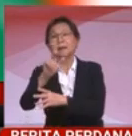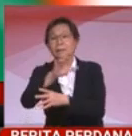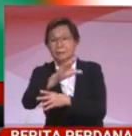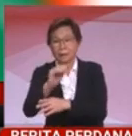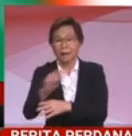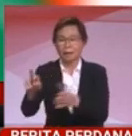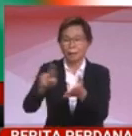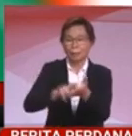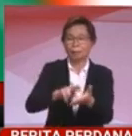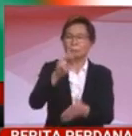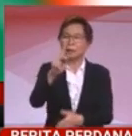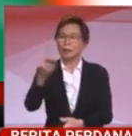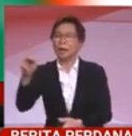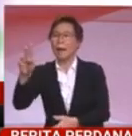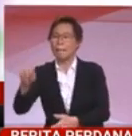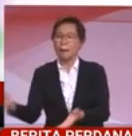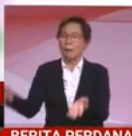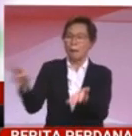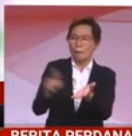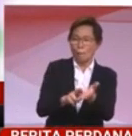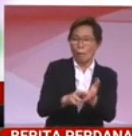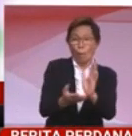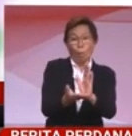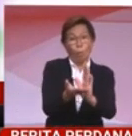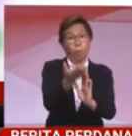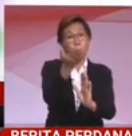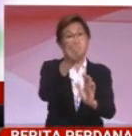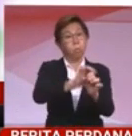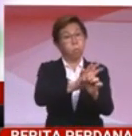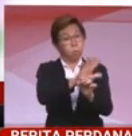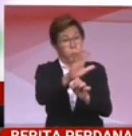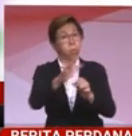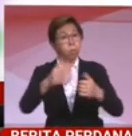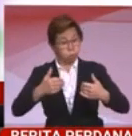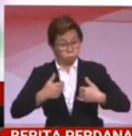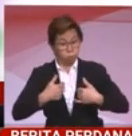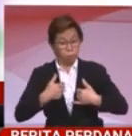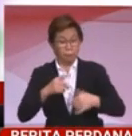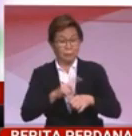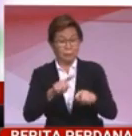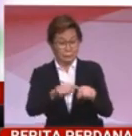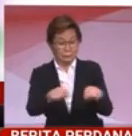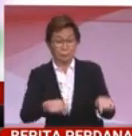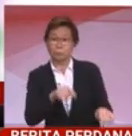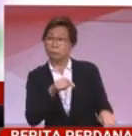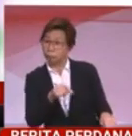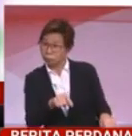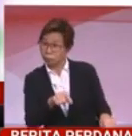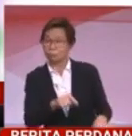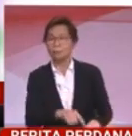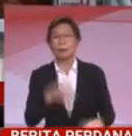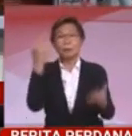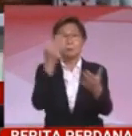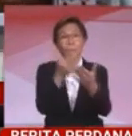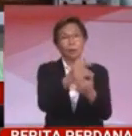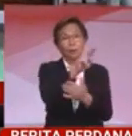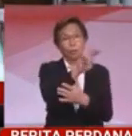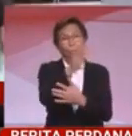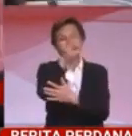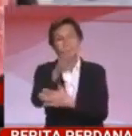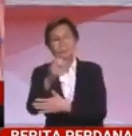laporan Kementerian Kesehatan GGM mengenai peningkatan kiss positif kopi 19 di locality terbabit sehingga